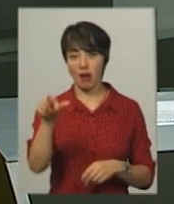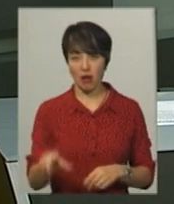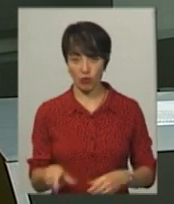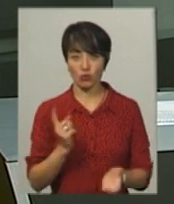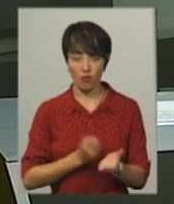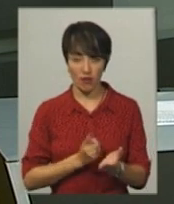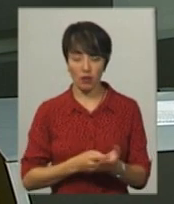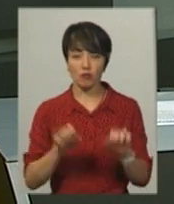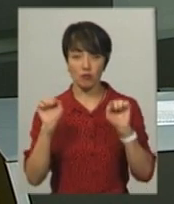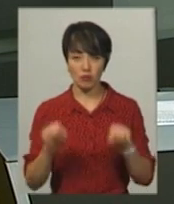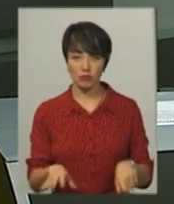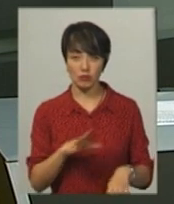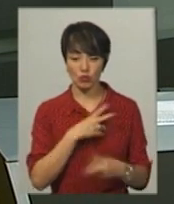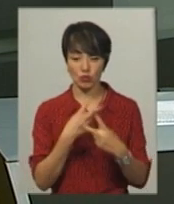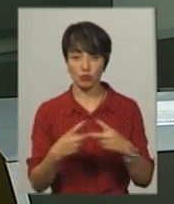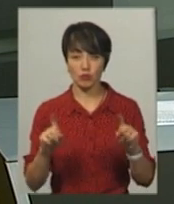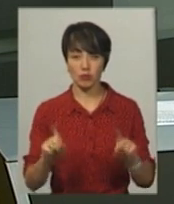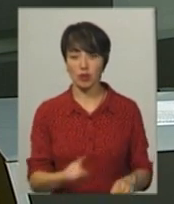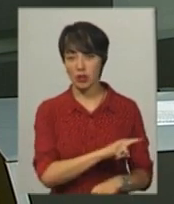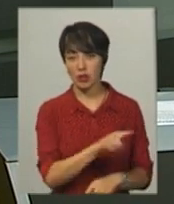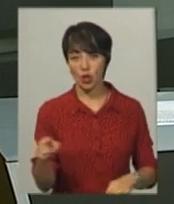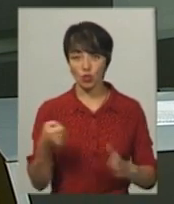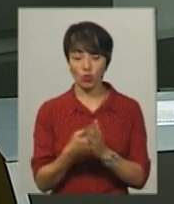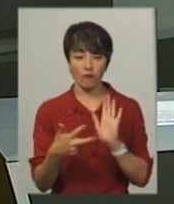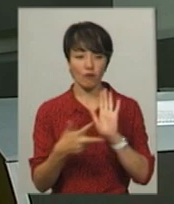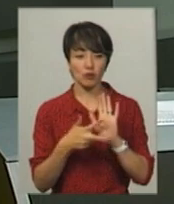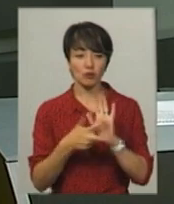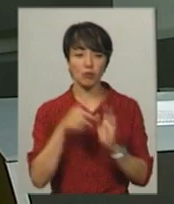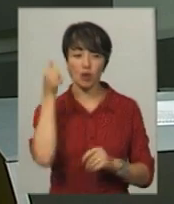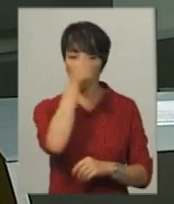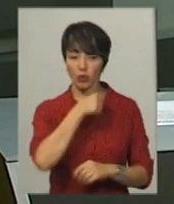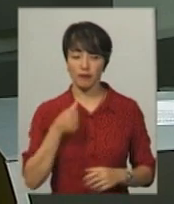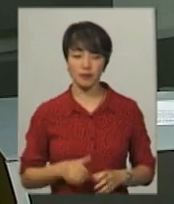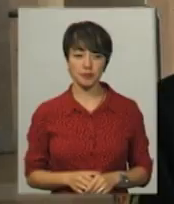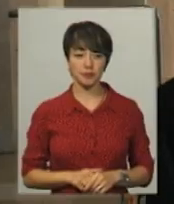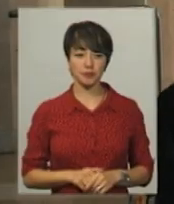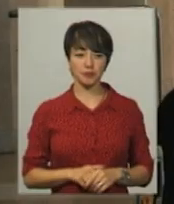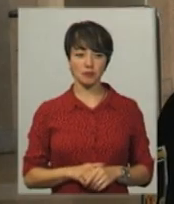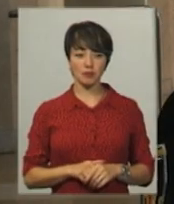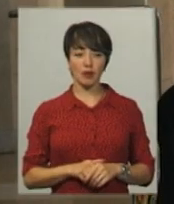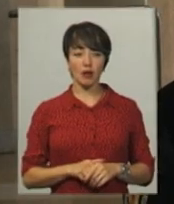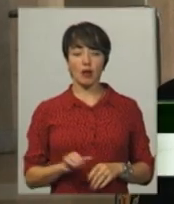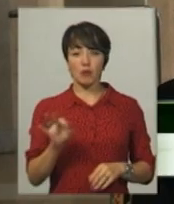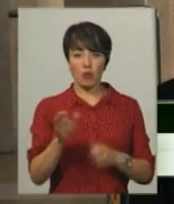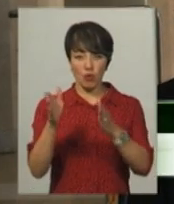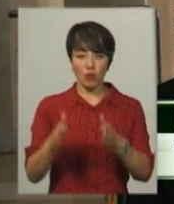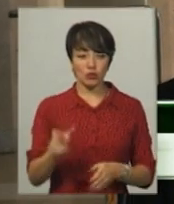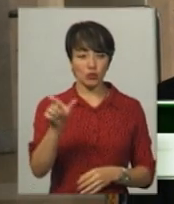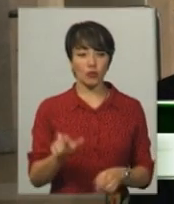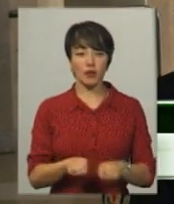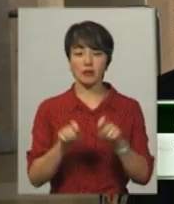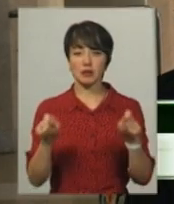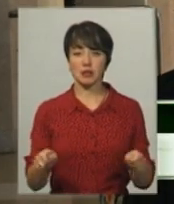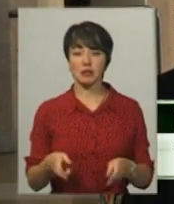буде доведена, то йому загрожує позбавлення волі на строк до 8 років, додає Інна Глега. Відносно чоловіка було відкрите